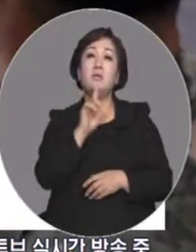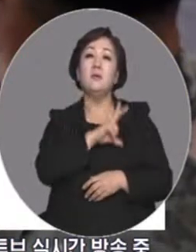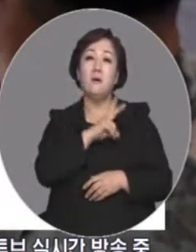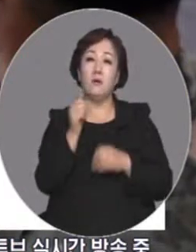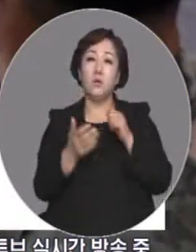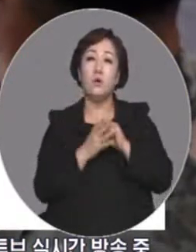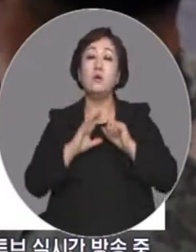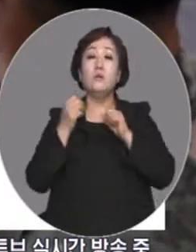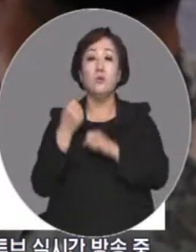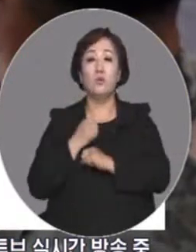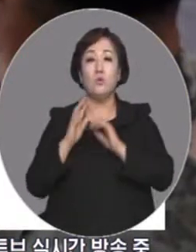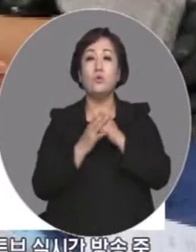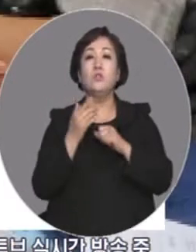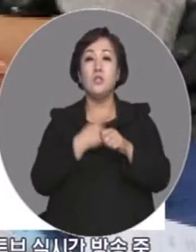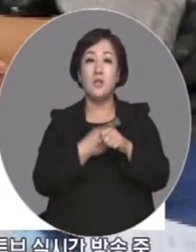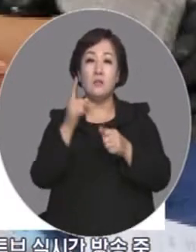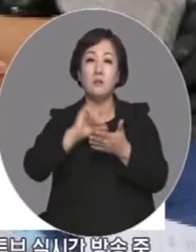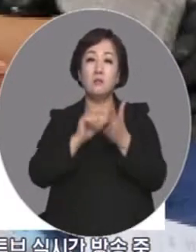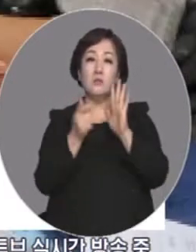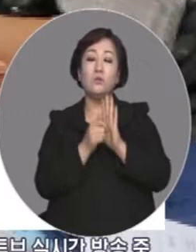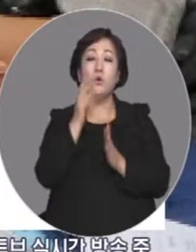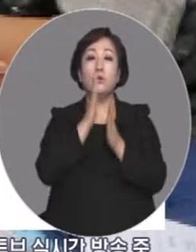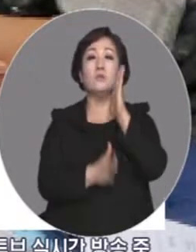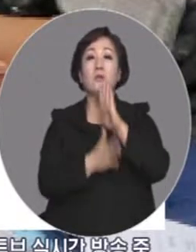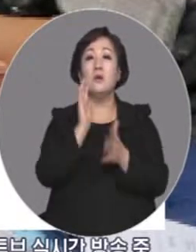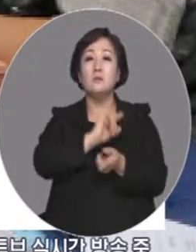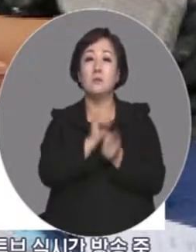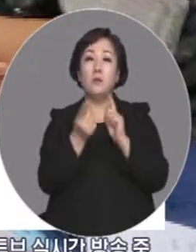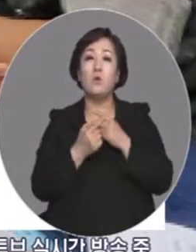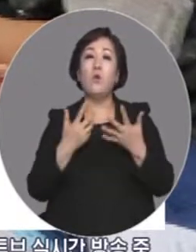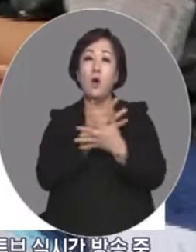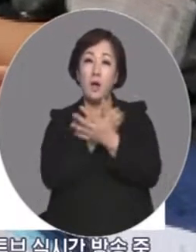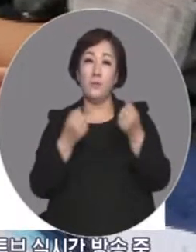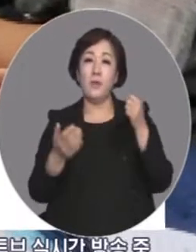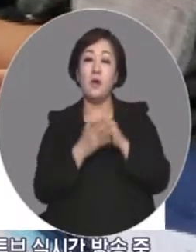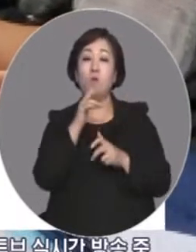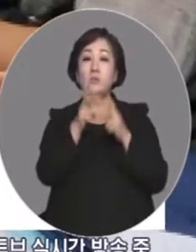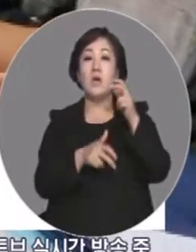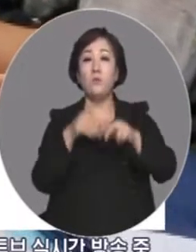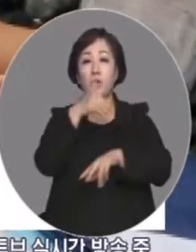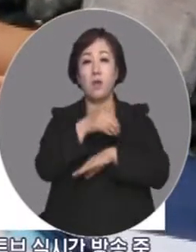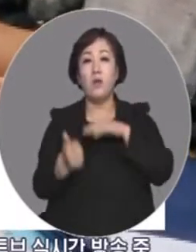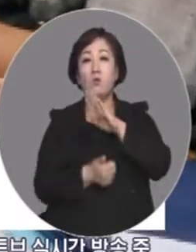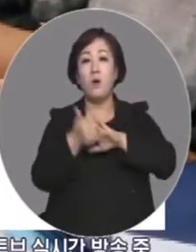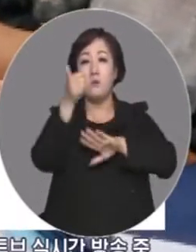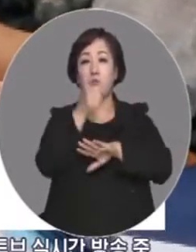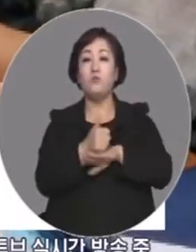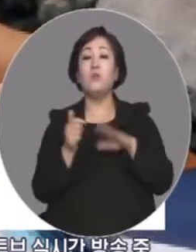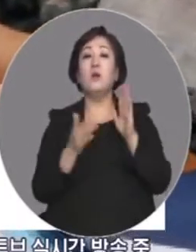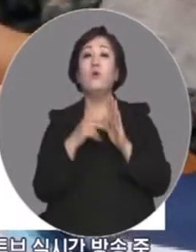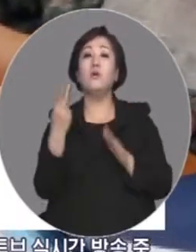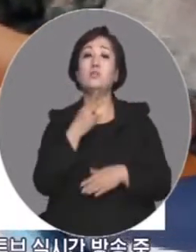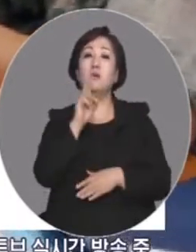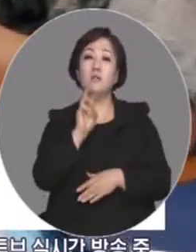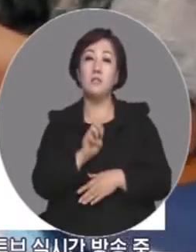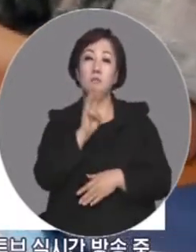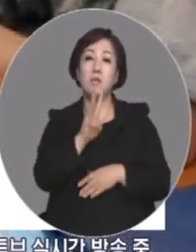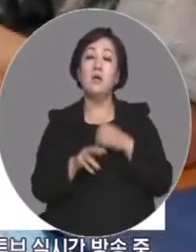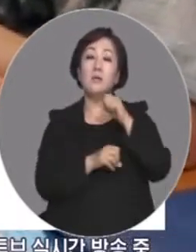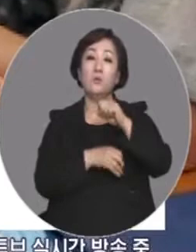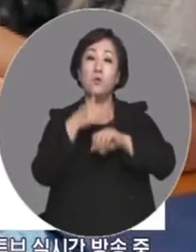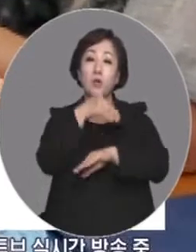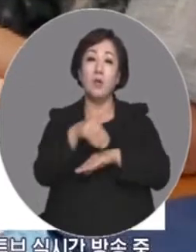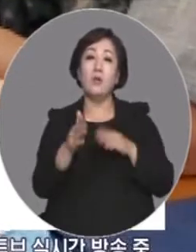육군이 내년 중 울산 씨와 합의 각서 체결 과 사업계획승인을 마무리하고 2023년 기본